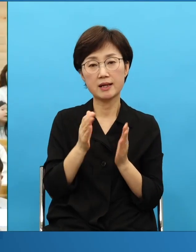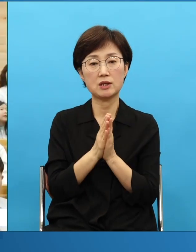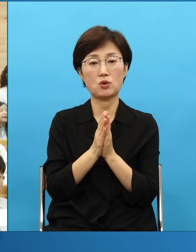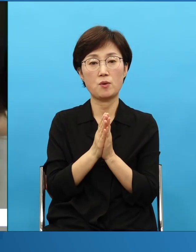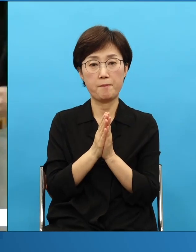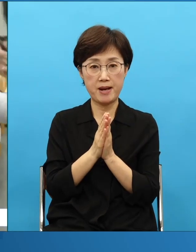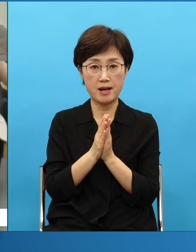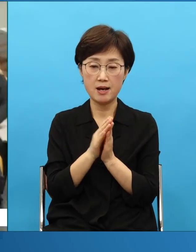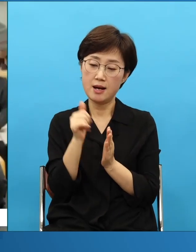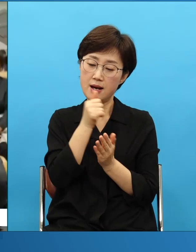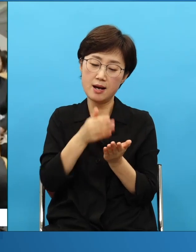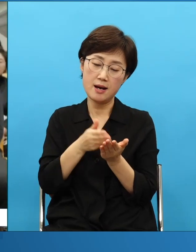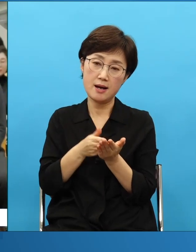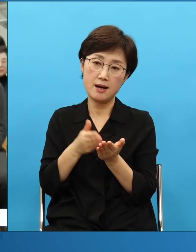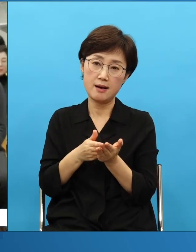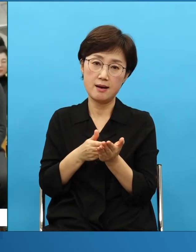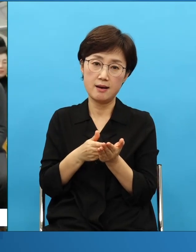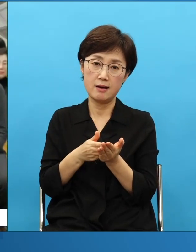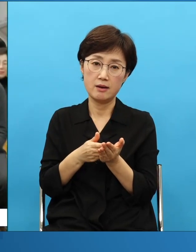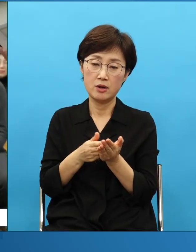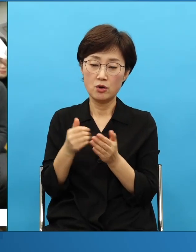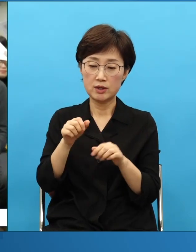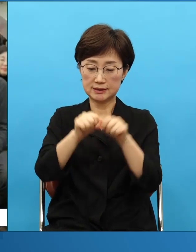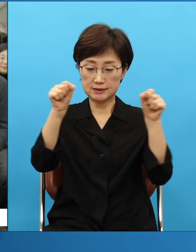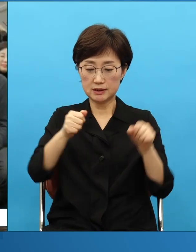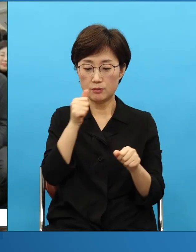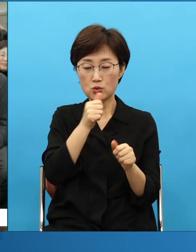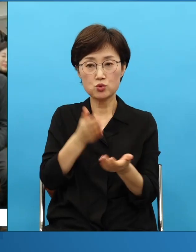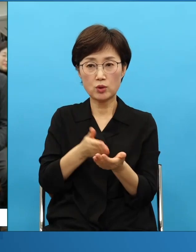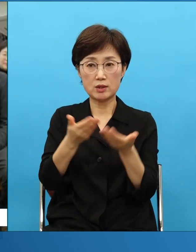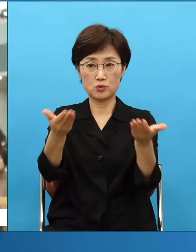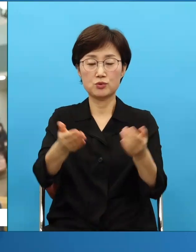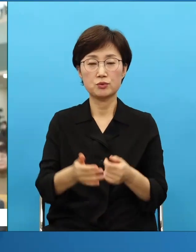리포터로 활약하며 지역의 랩넌트 시스템을 소개했습니다.